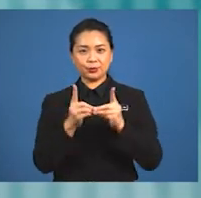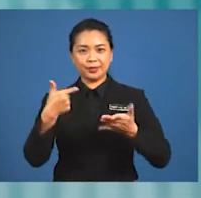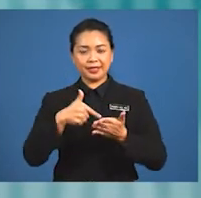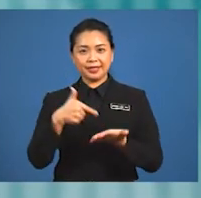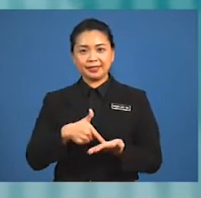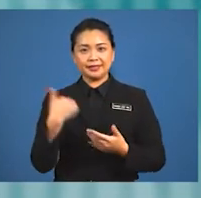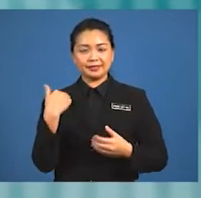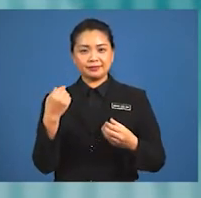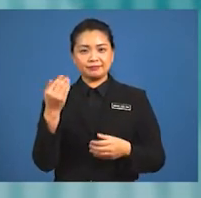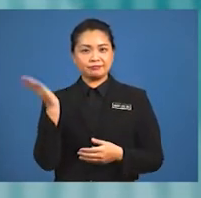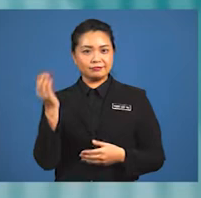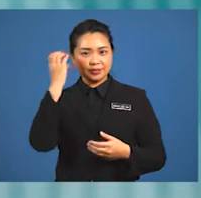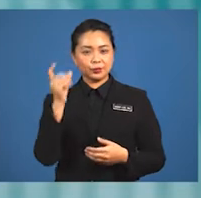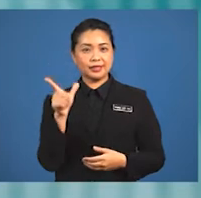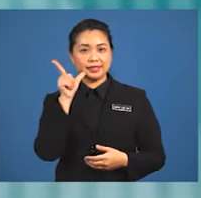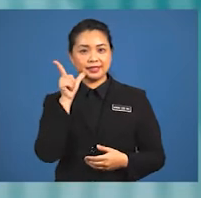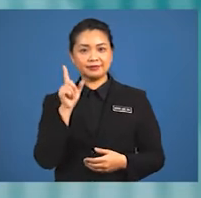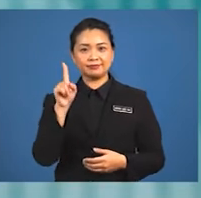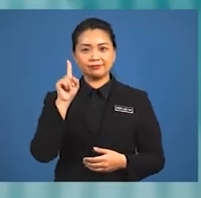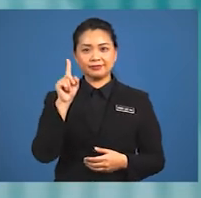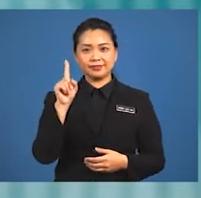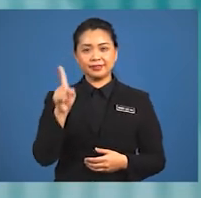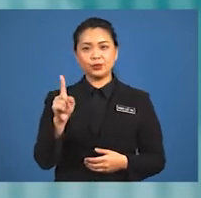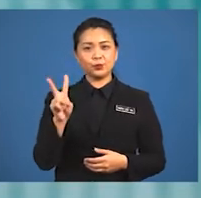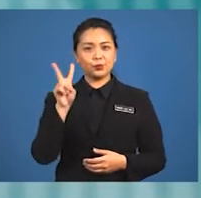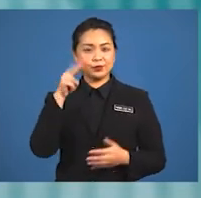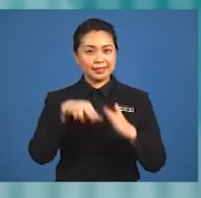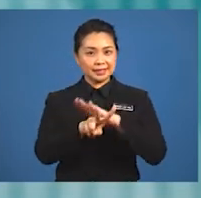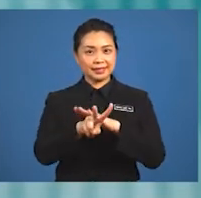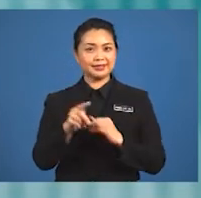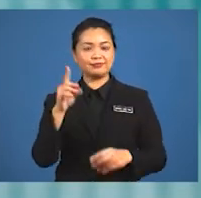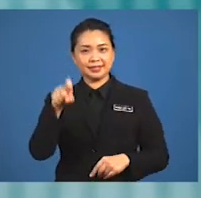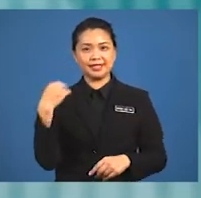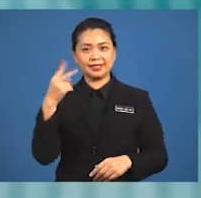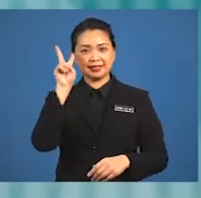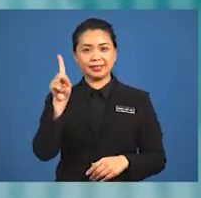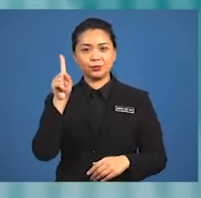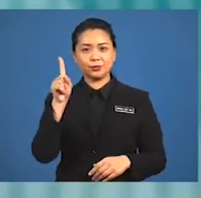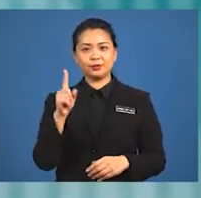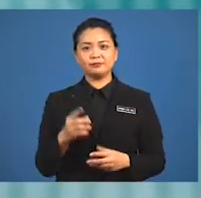saya Cikgu Liza. Ekonomi satu visi, pasti ada satu solusi.